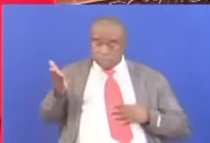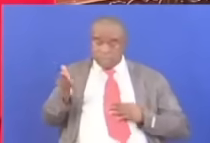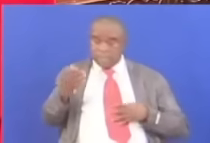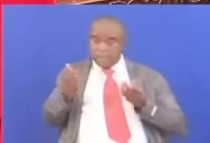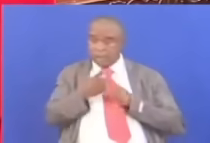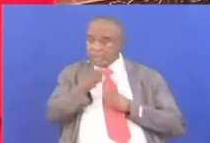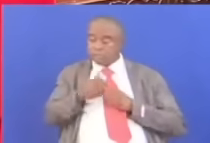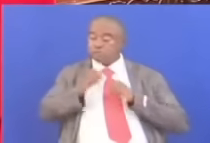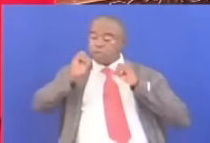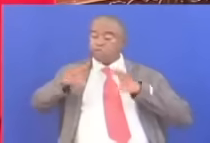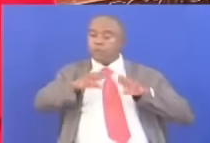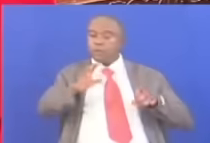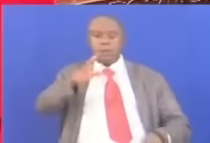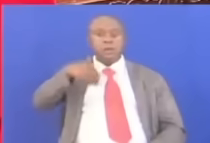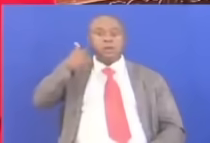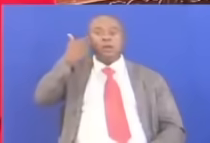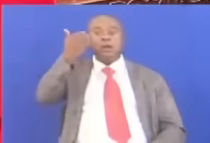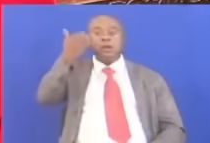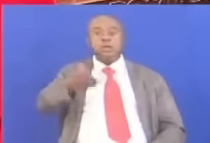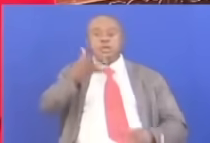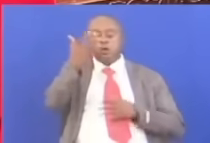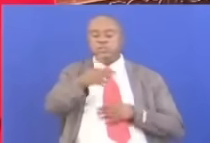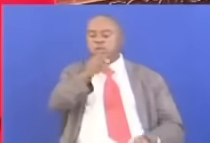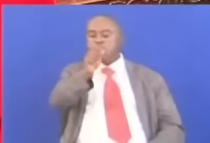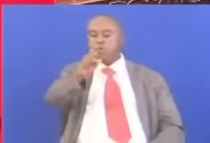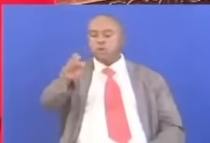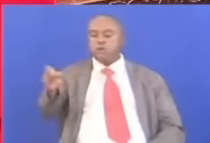implication w